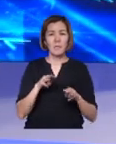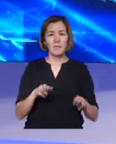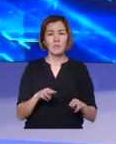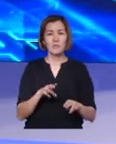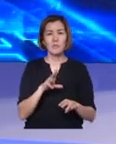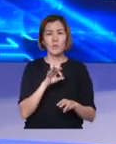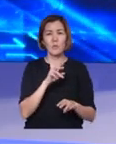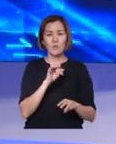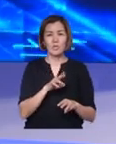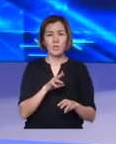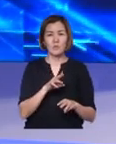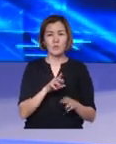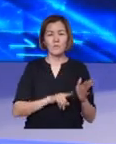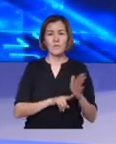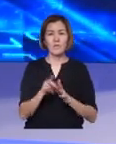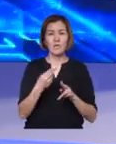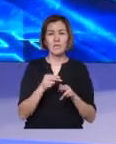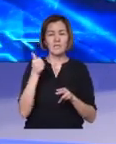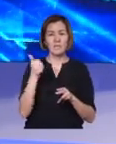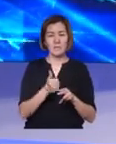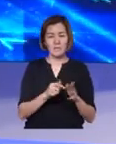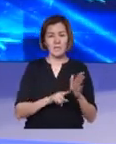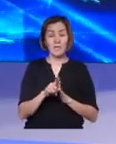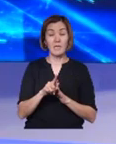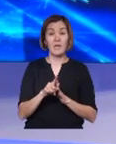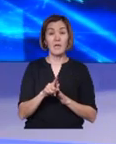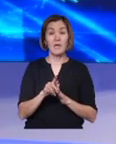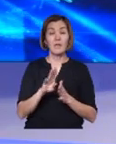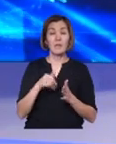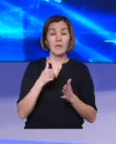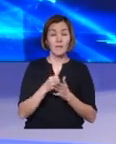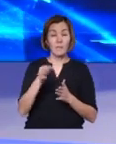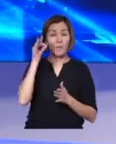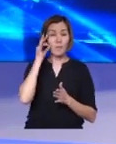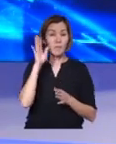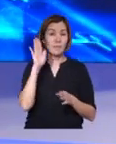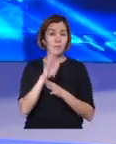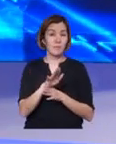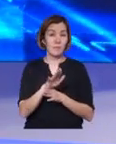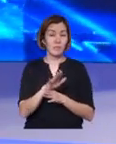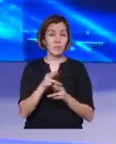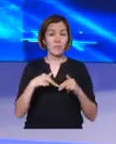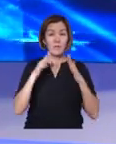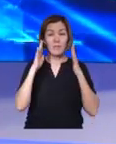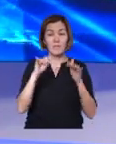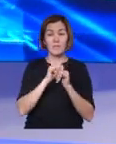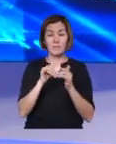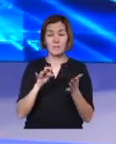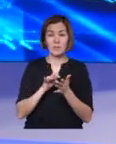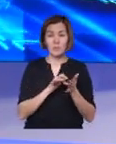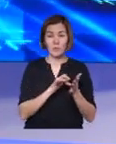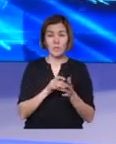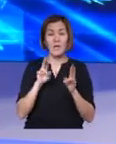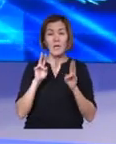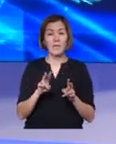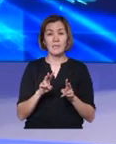Олжасу Бектенову в начале текущей недели. Напомним, глава Кабмина дал распоряжение уделить внимание развитию туризма.